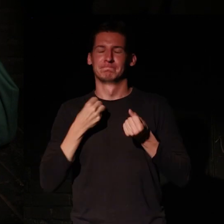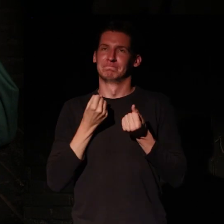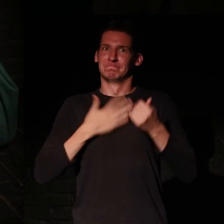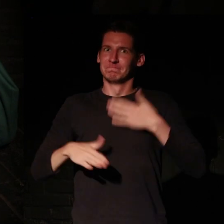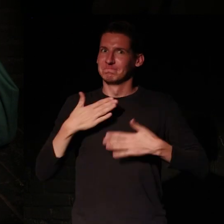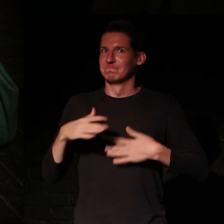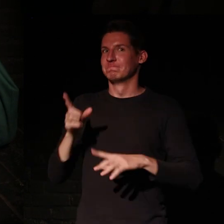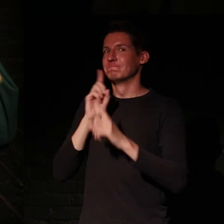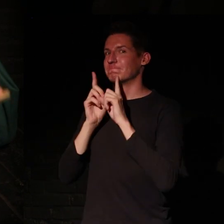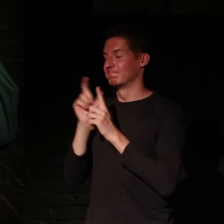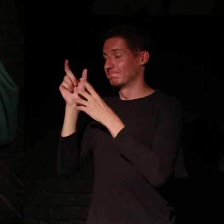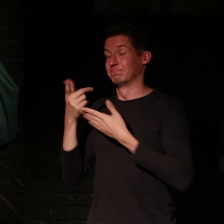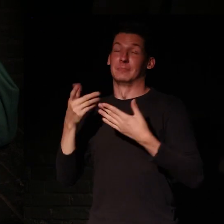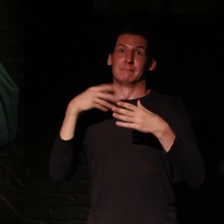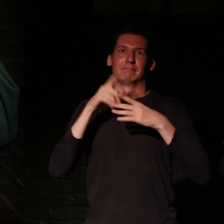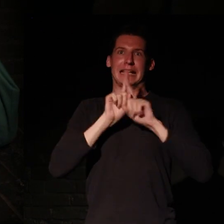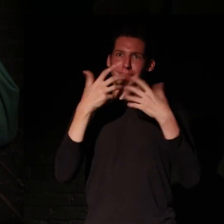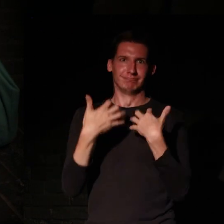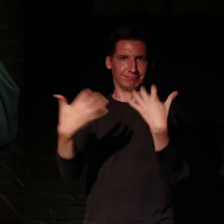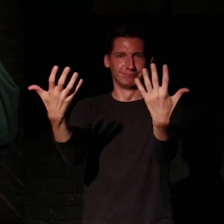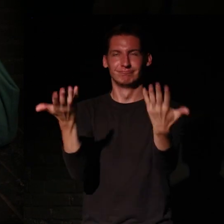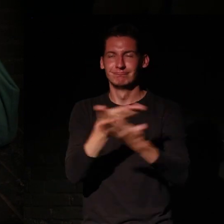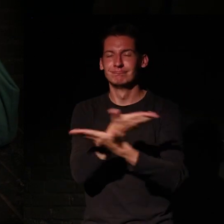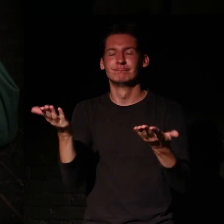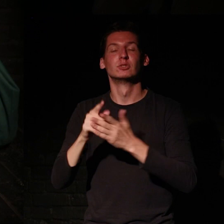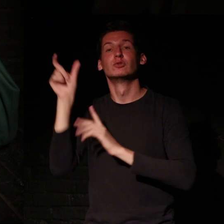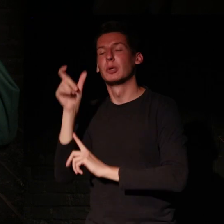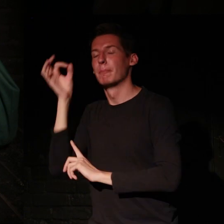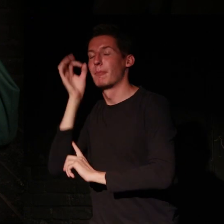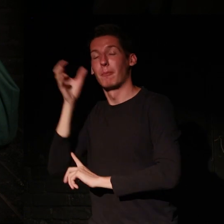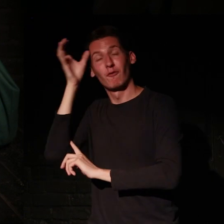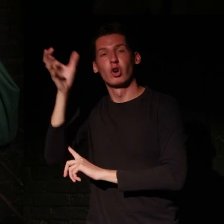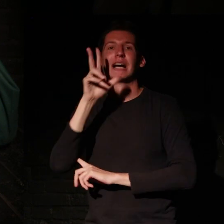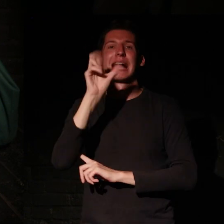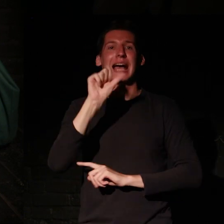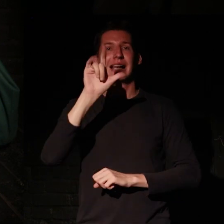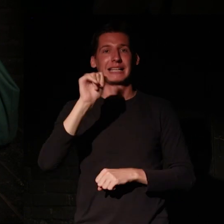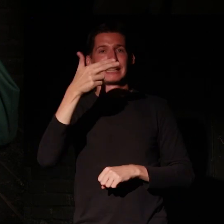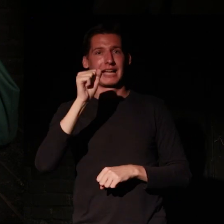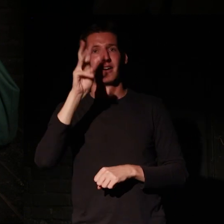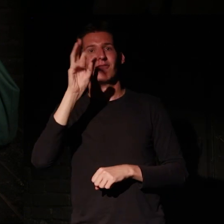rozmawiać dzisiaj dla Państwa z panią profesor Kaliną Wojciechowską.